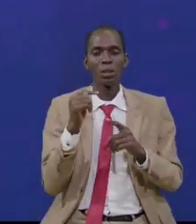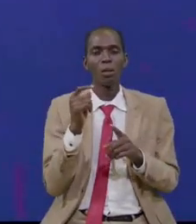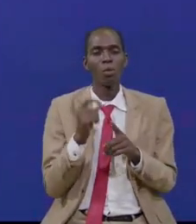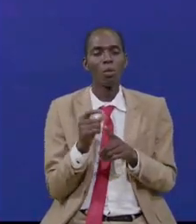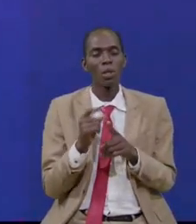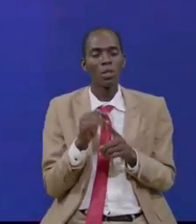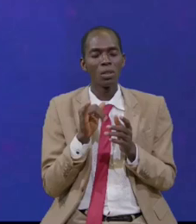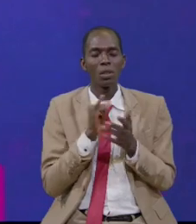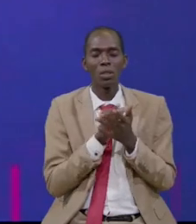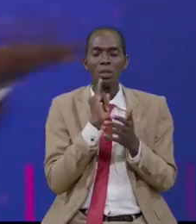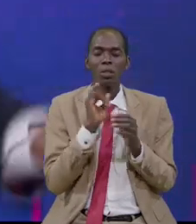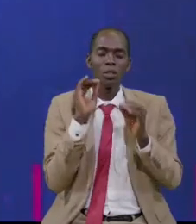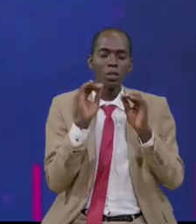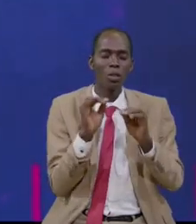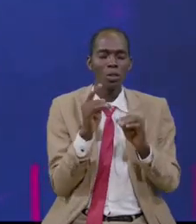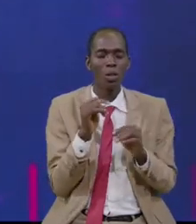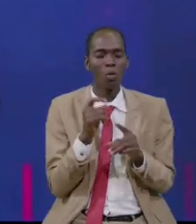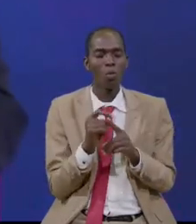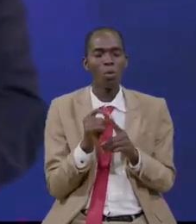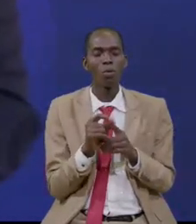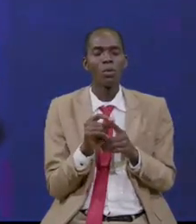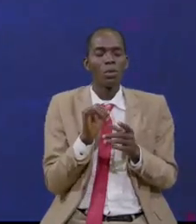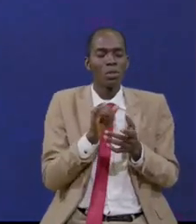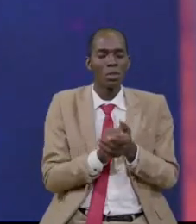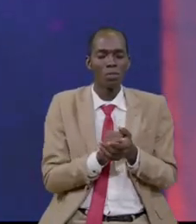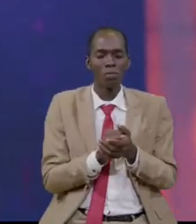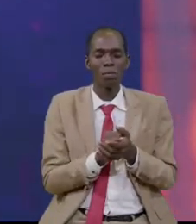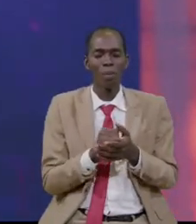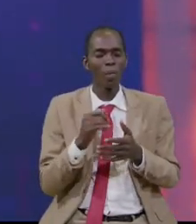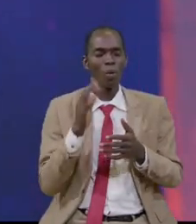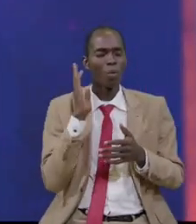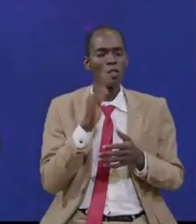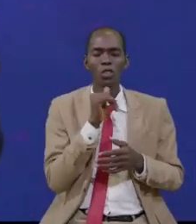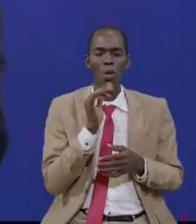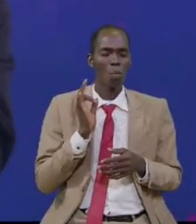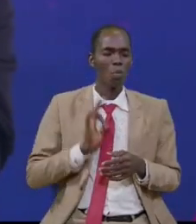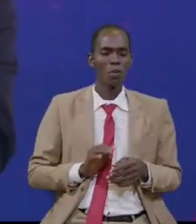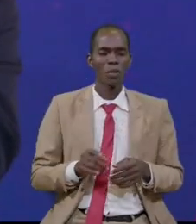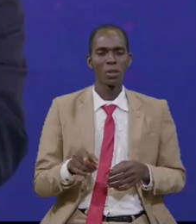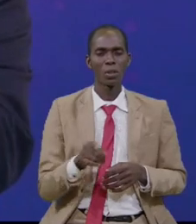parole qui a été ne leur a servi de rien.